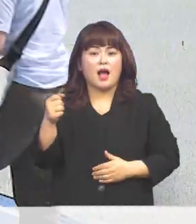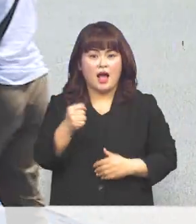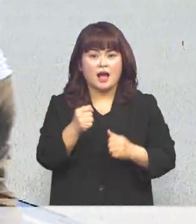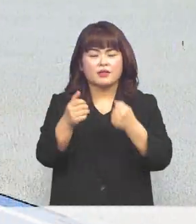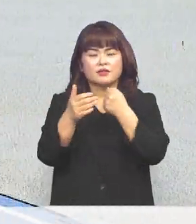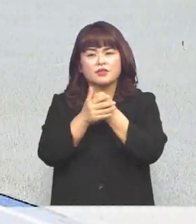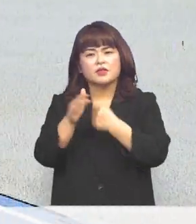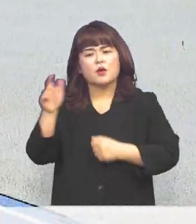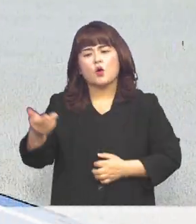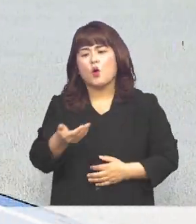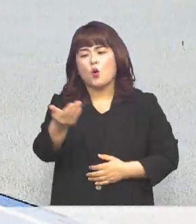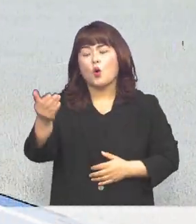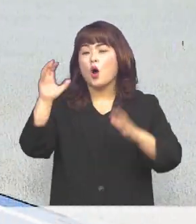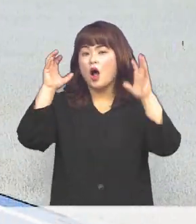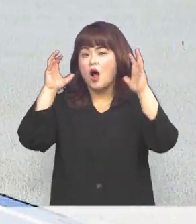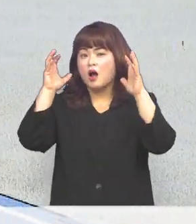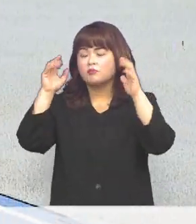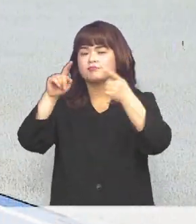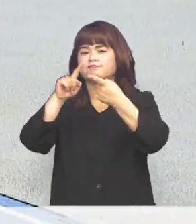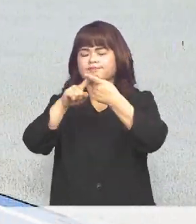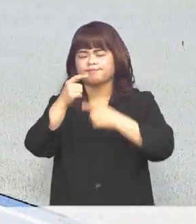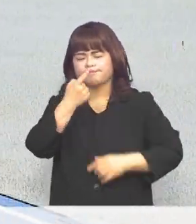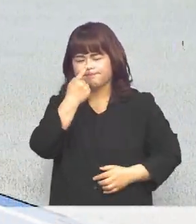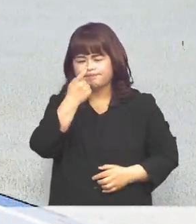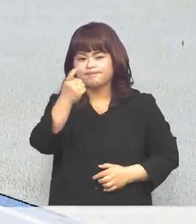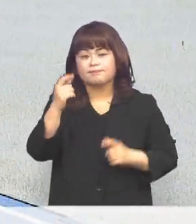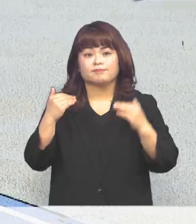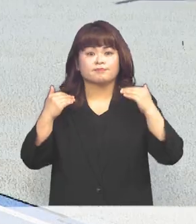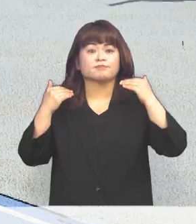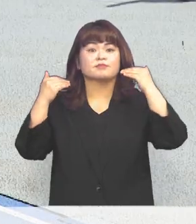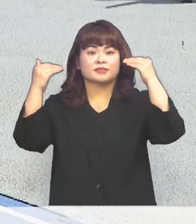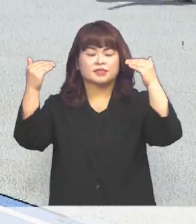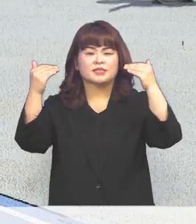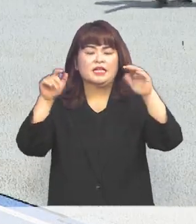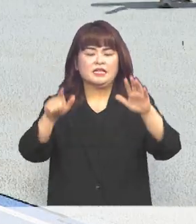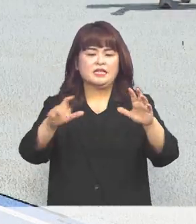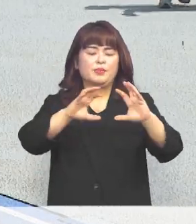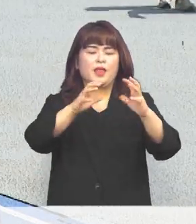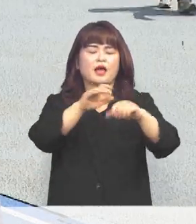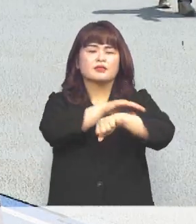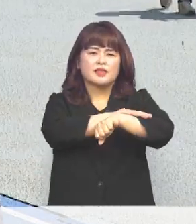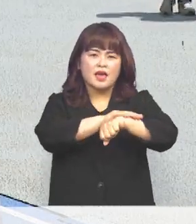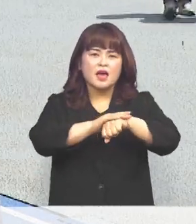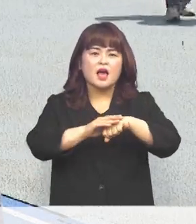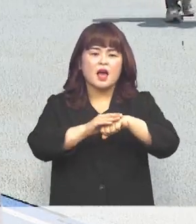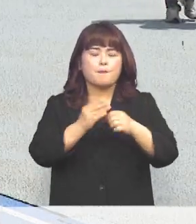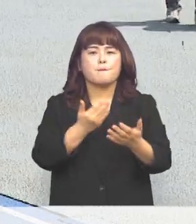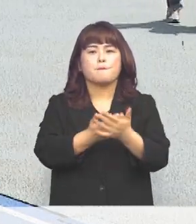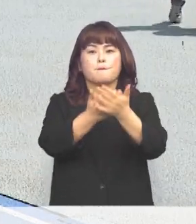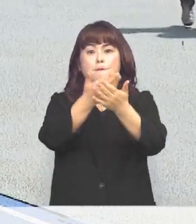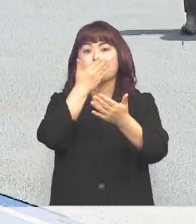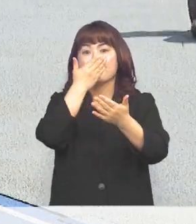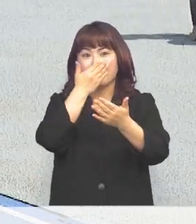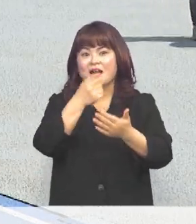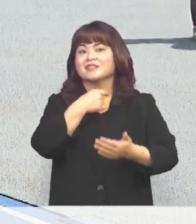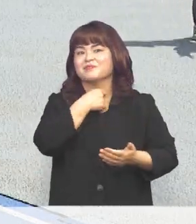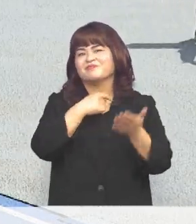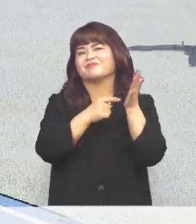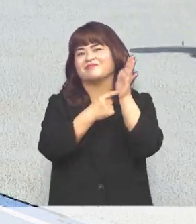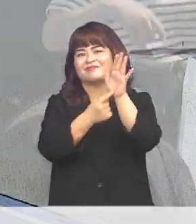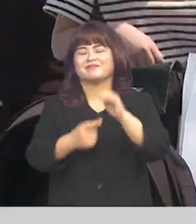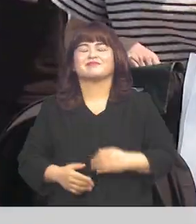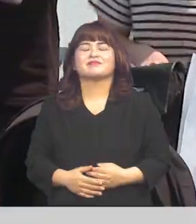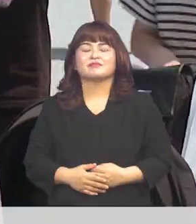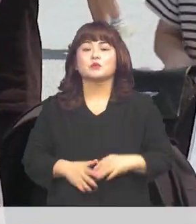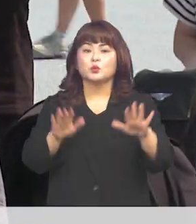있기 때문에 우리 어린이 여러분들이 멋지게 성장해서 이 나라를 더욱더 발전시켜 주시기